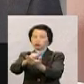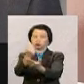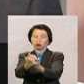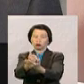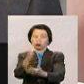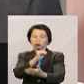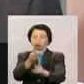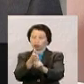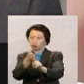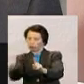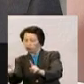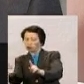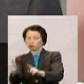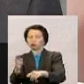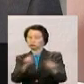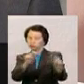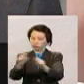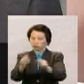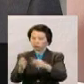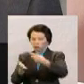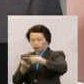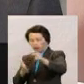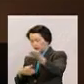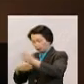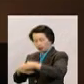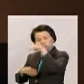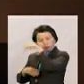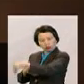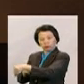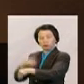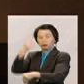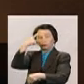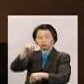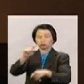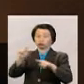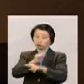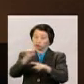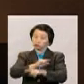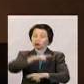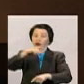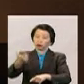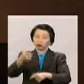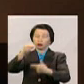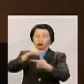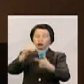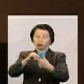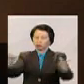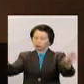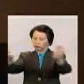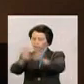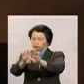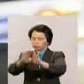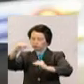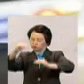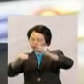dan penyelewengan tunggakan bayaran balik baki kredit untuk kegunaan lain atau menutup